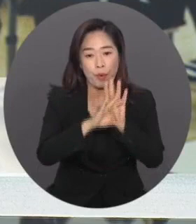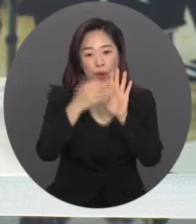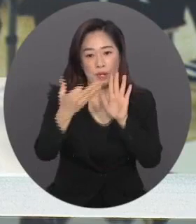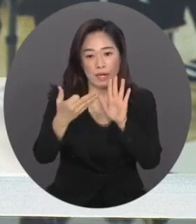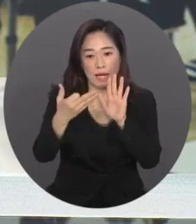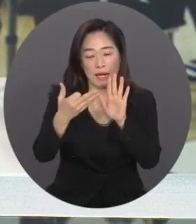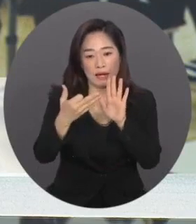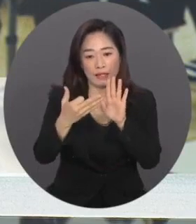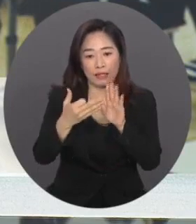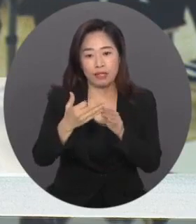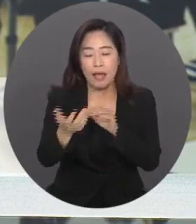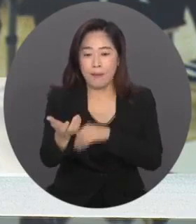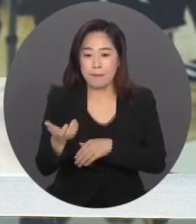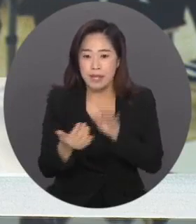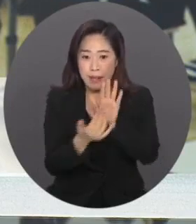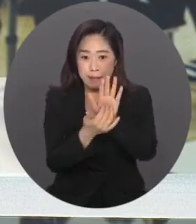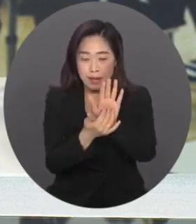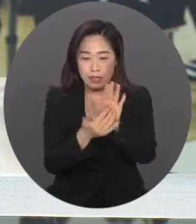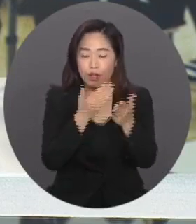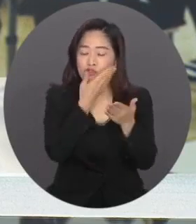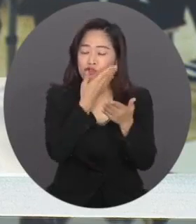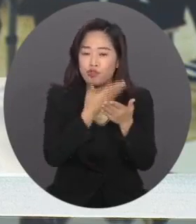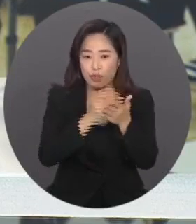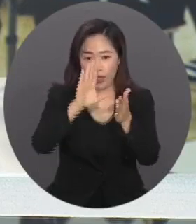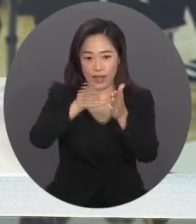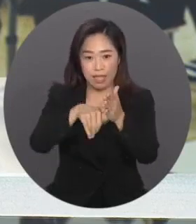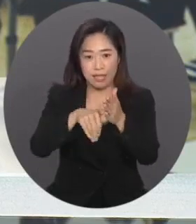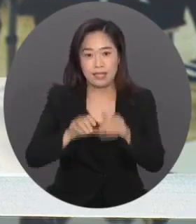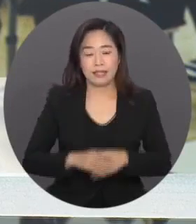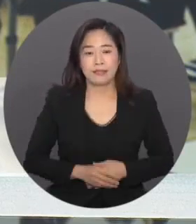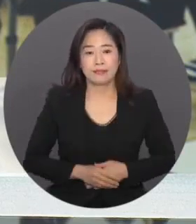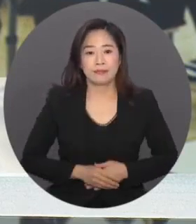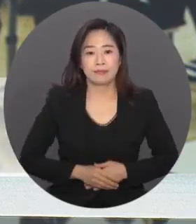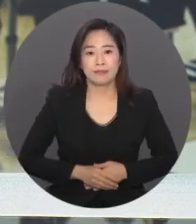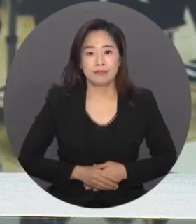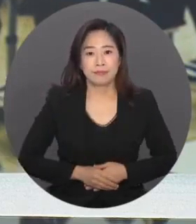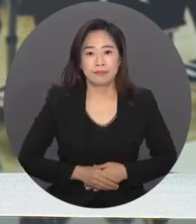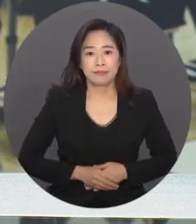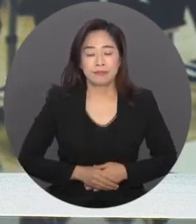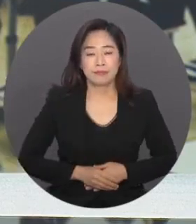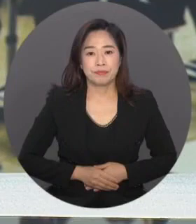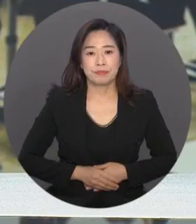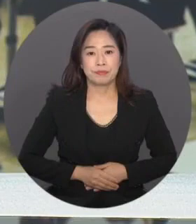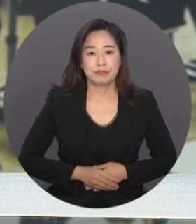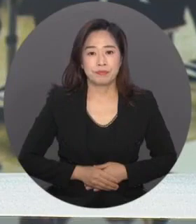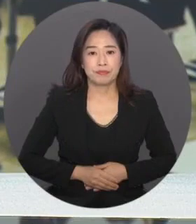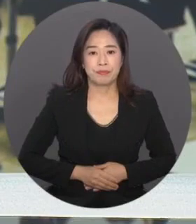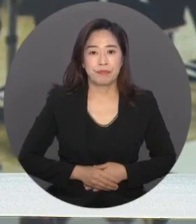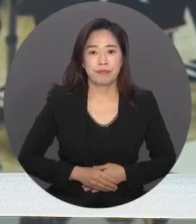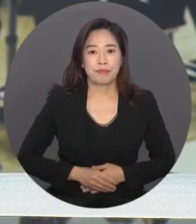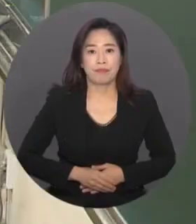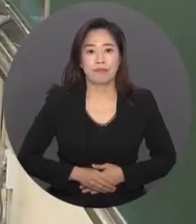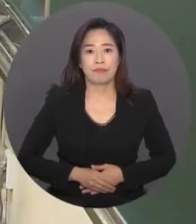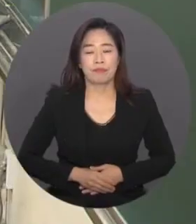코로나19를 예방하는 것도 중요한 시점입니다 보도에 이다현 기자입니다